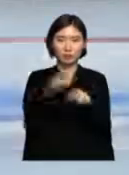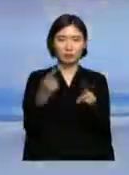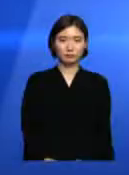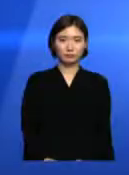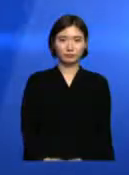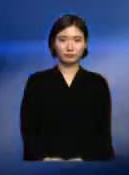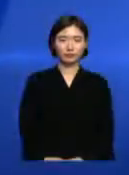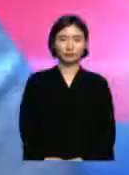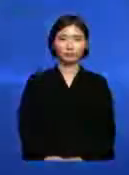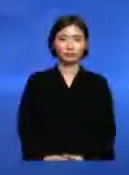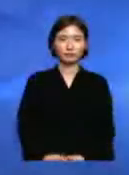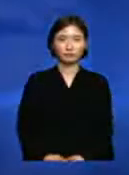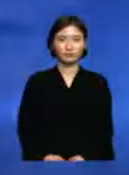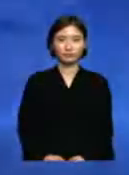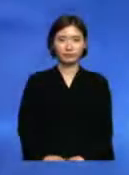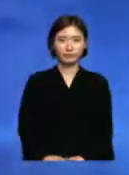기자입니다.